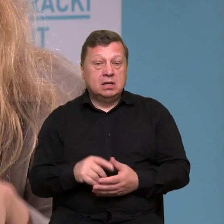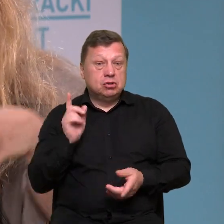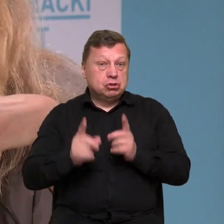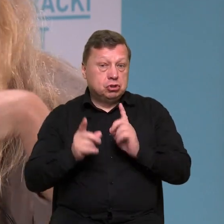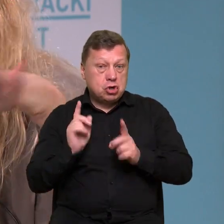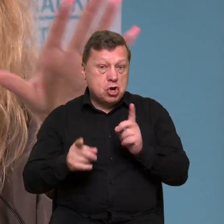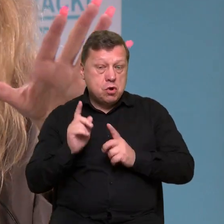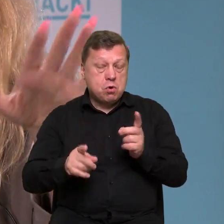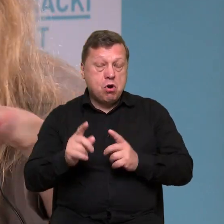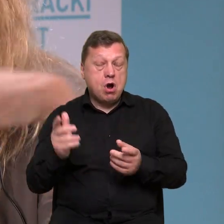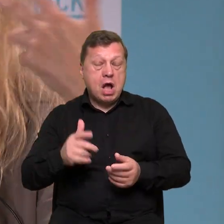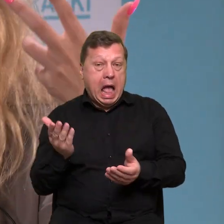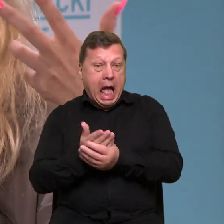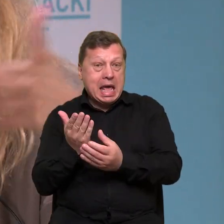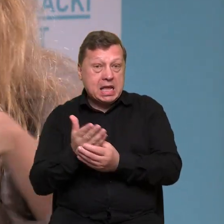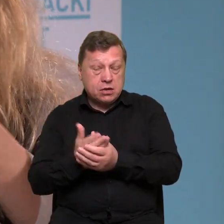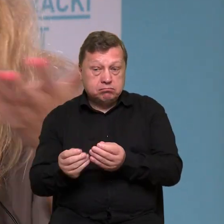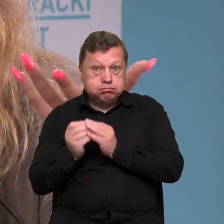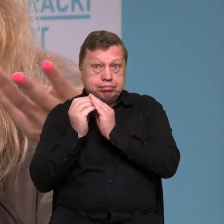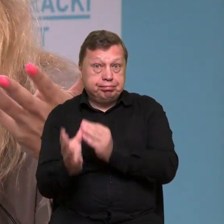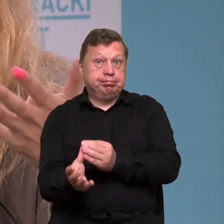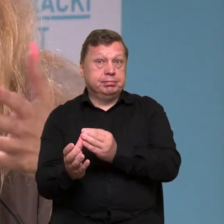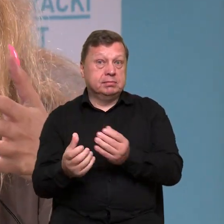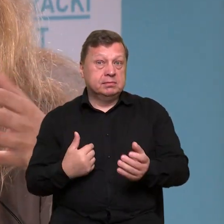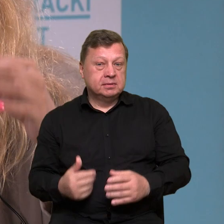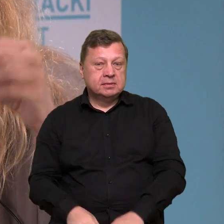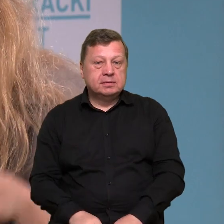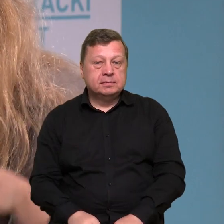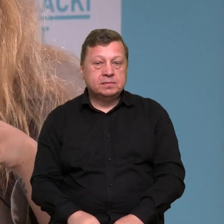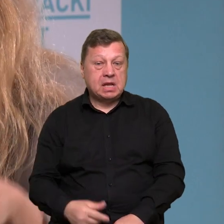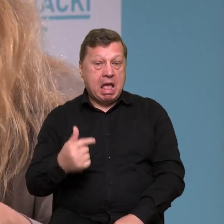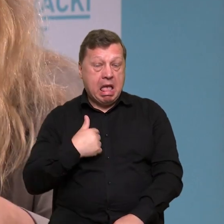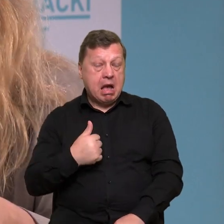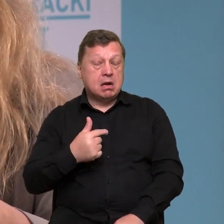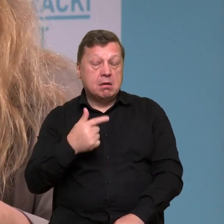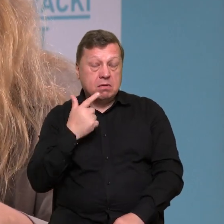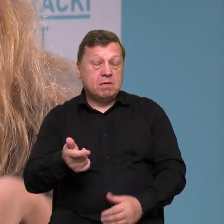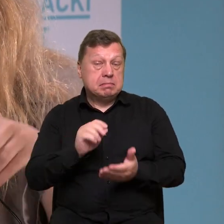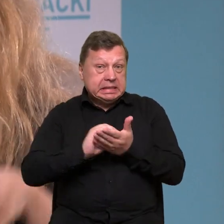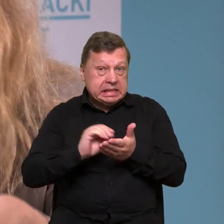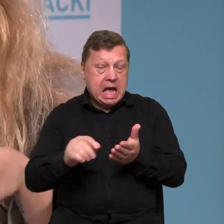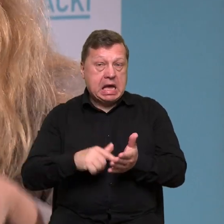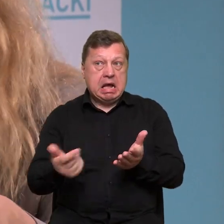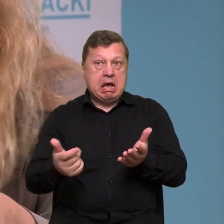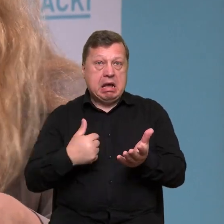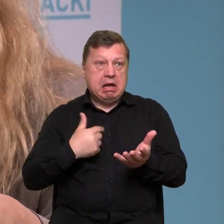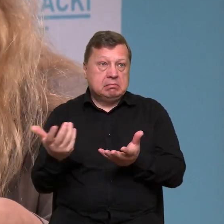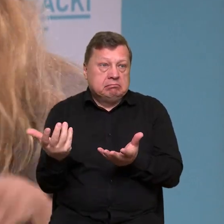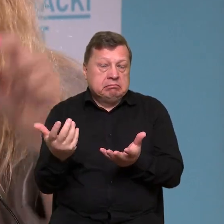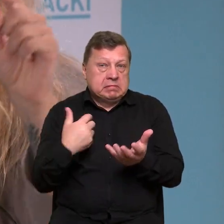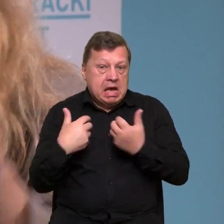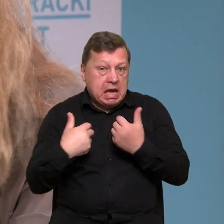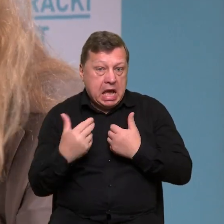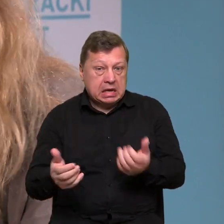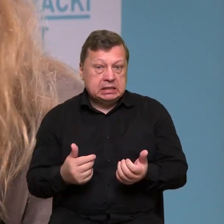zebrałam mu duże archiwum. Jako pisarka, jako artystka jestem